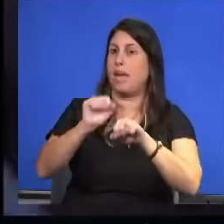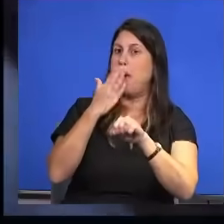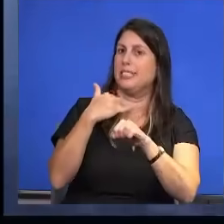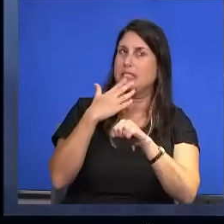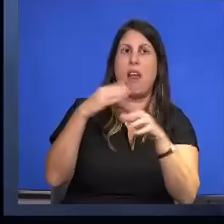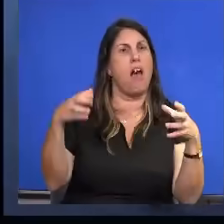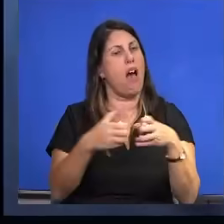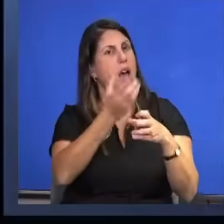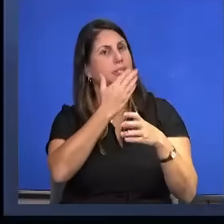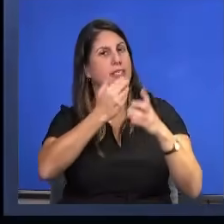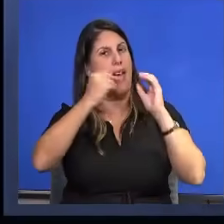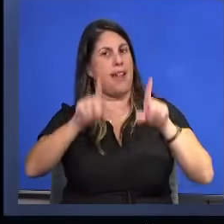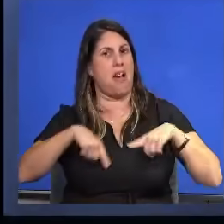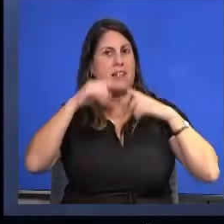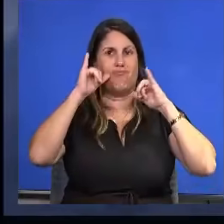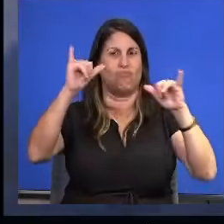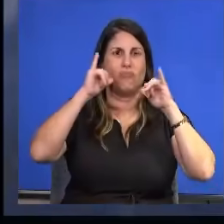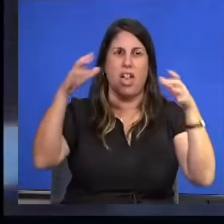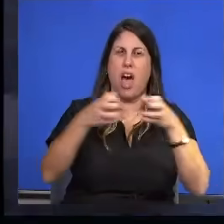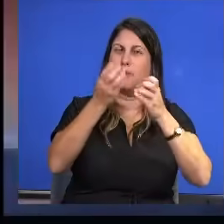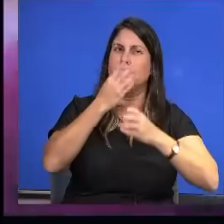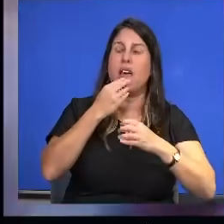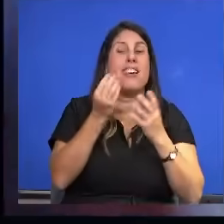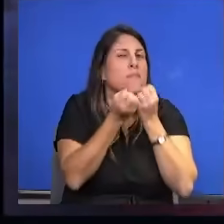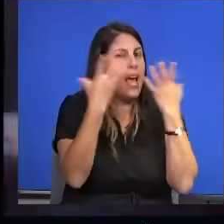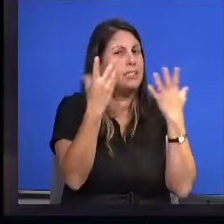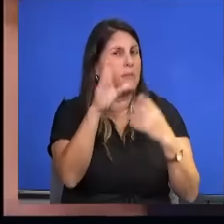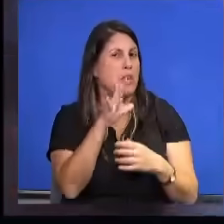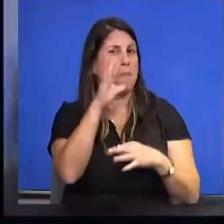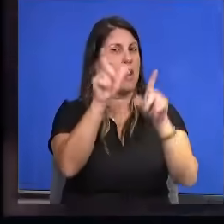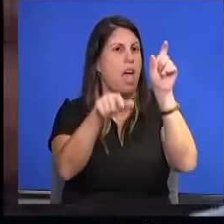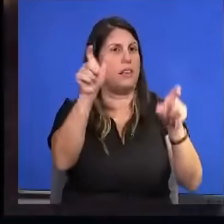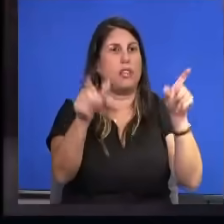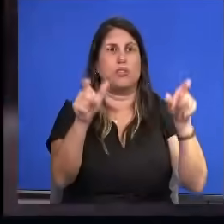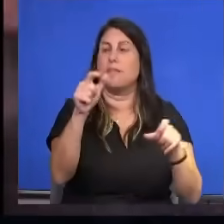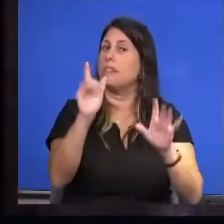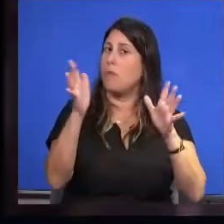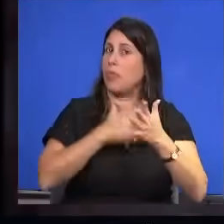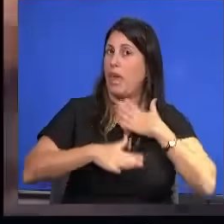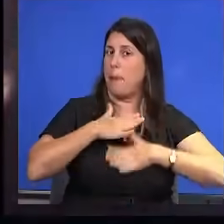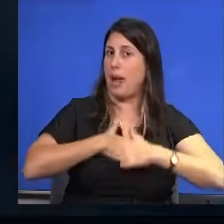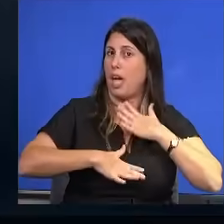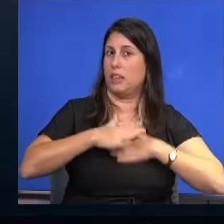חי! עם ישראל חי! עושים, יש פה מלא אנשים, מאוד נחמד.